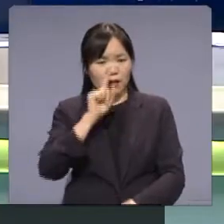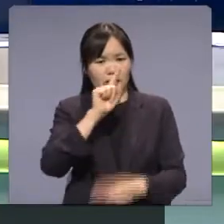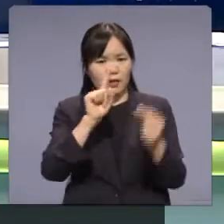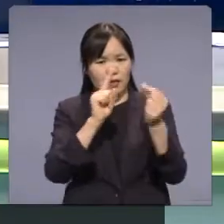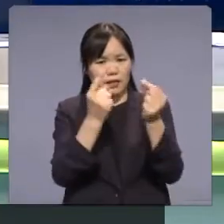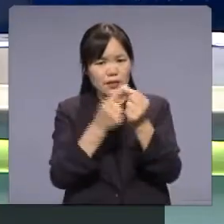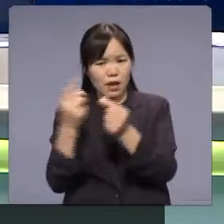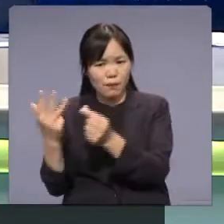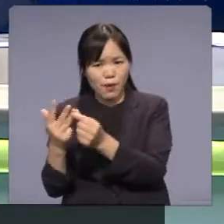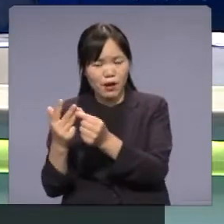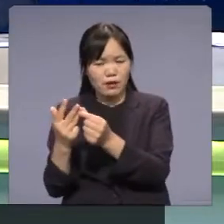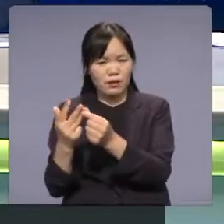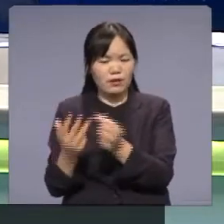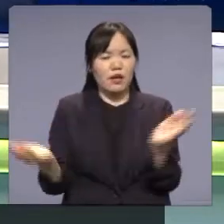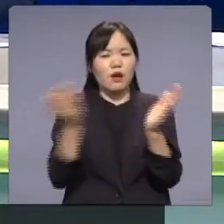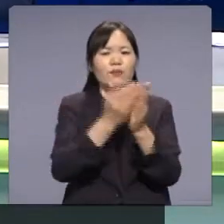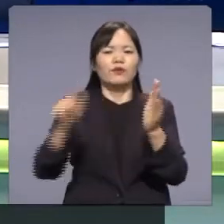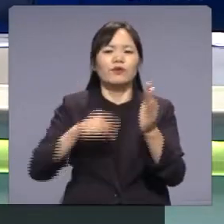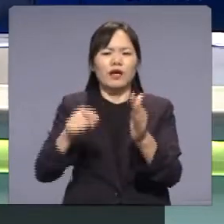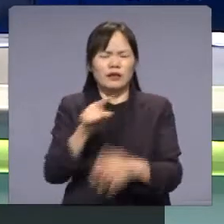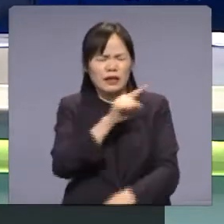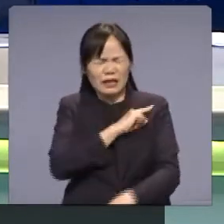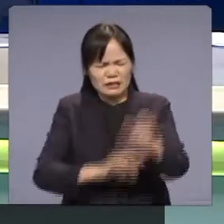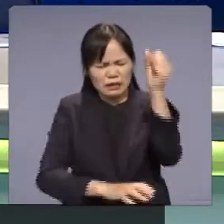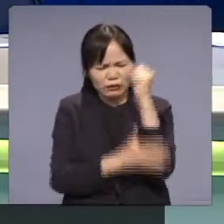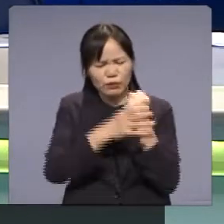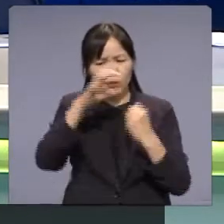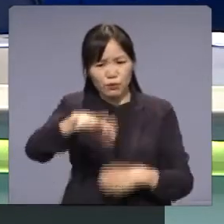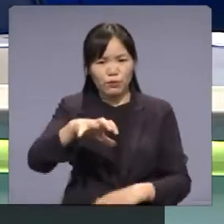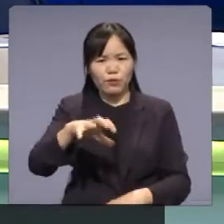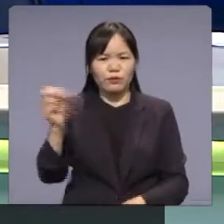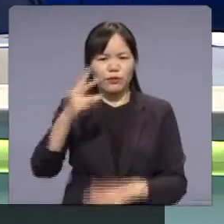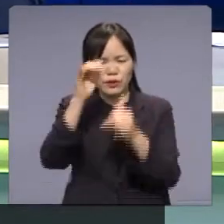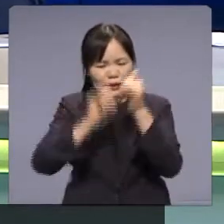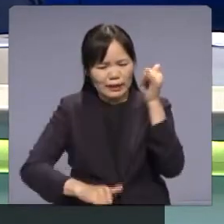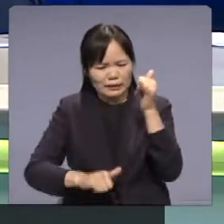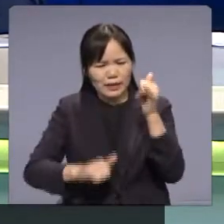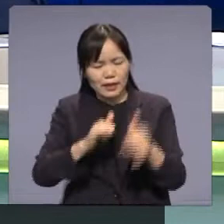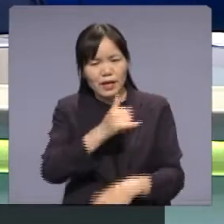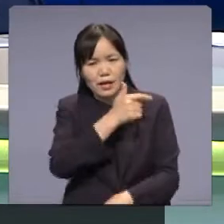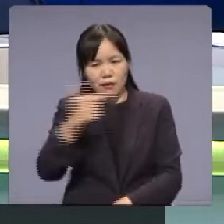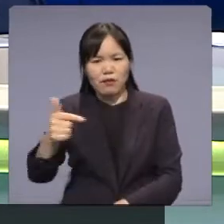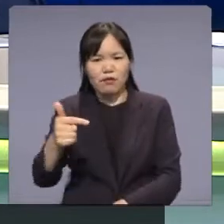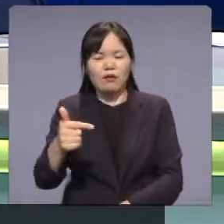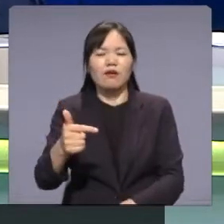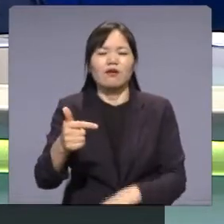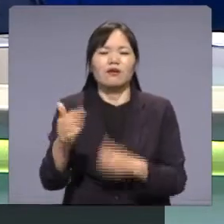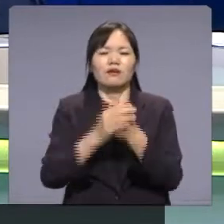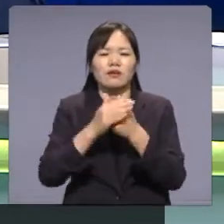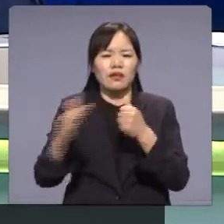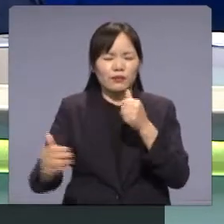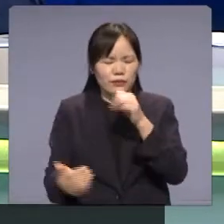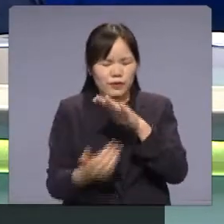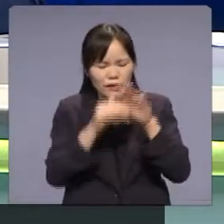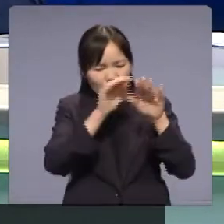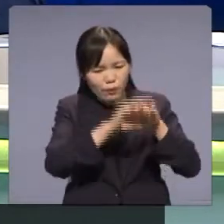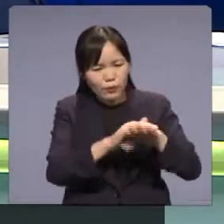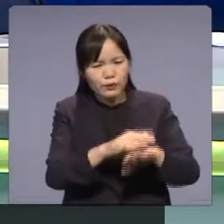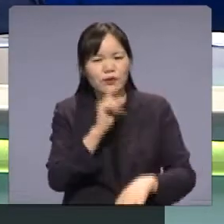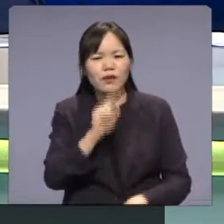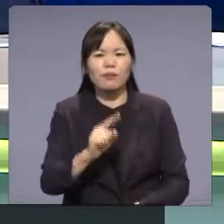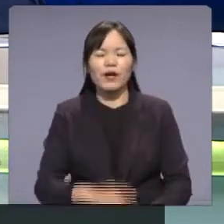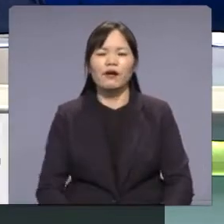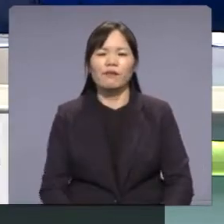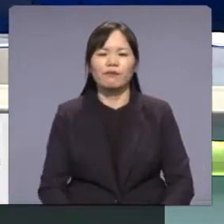18부두가 부두 중에서 가장 노후된 곳 중에 하나고 아주 역사가 깊은 그렇죠. 곳이지 않습니까? 예. 그래서 아까 최대한 보존하겠다고